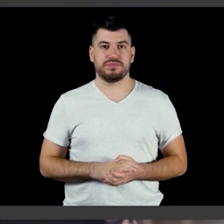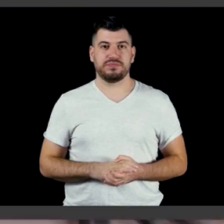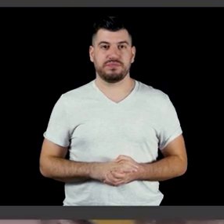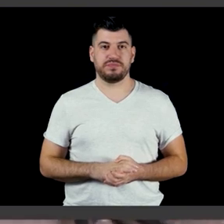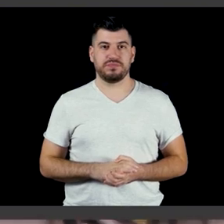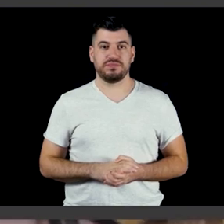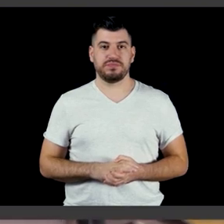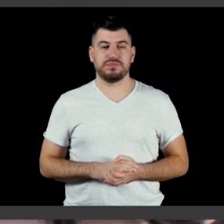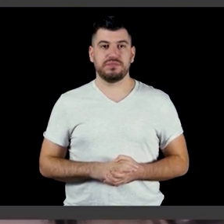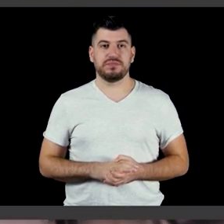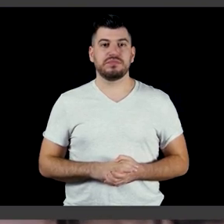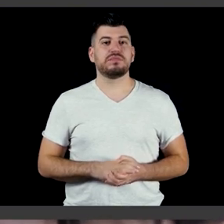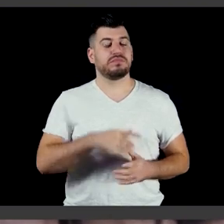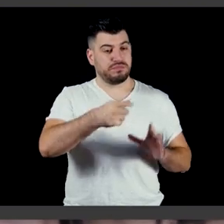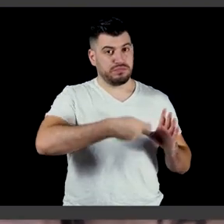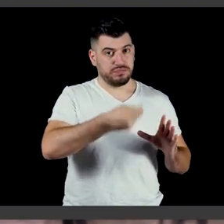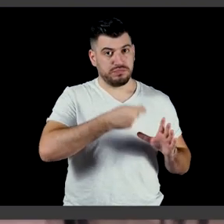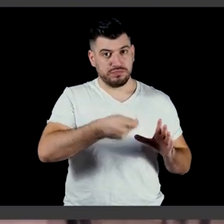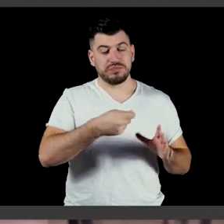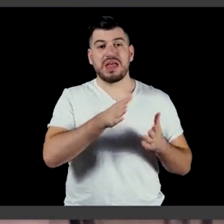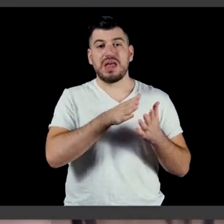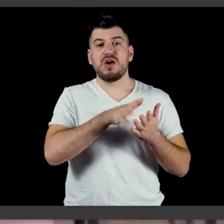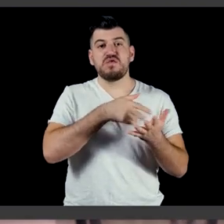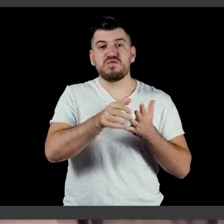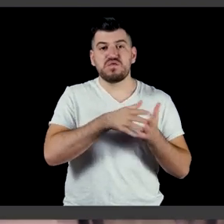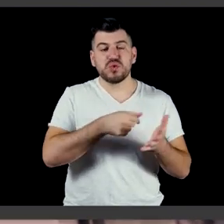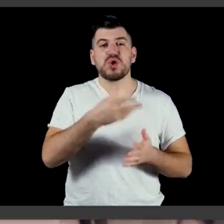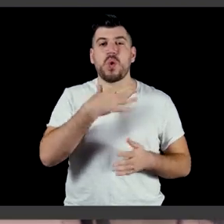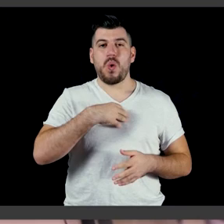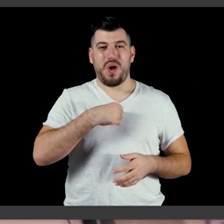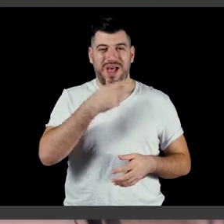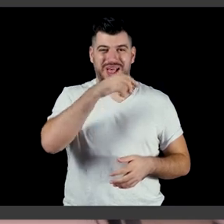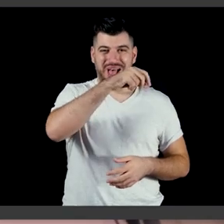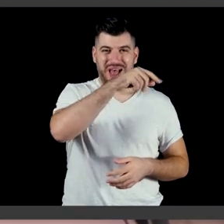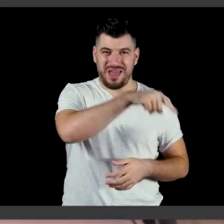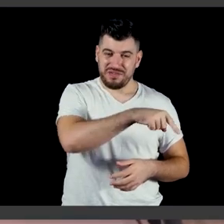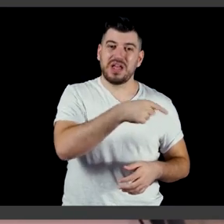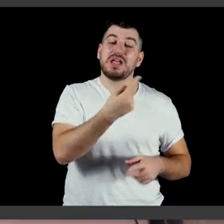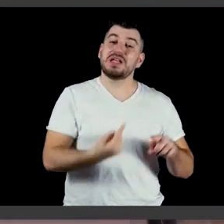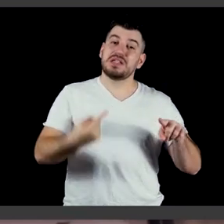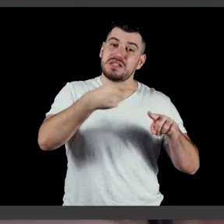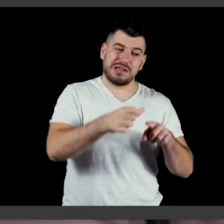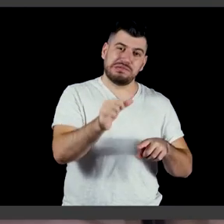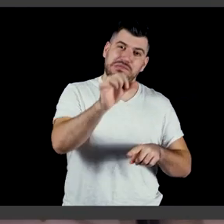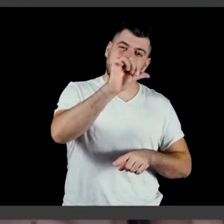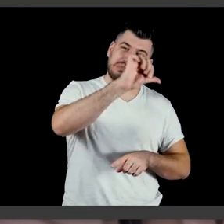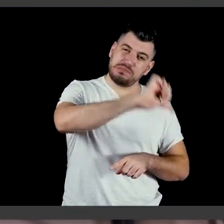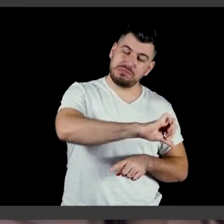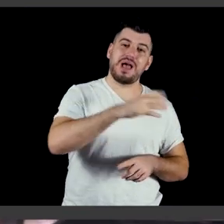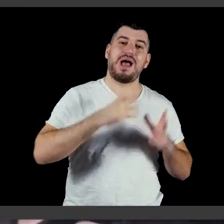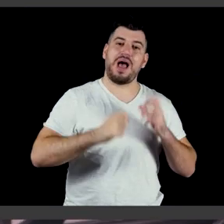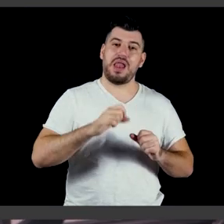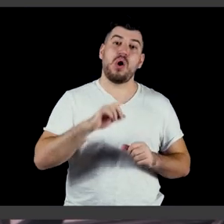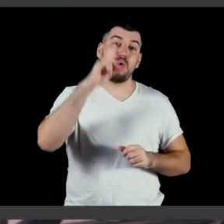Λοιπόν, με το που ανοιχθούν καλά το αλεύρι μαζί με το βούτυρο, κάνουμε το ρου, το λεγόμενο, και αρχίζουμε να προσθέτουμε σιγά σιγά το γάλα σε